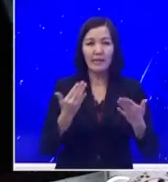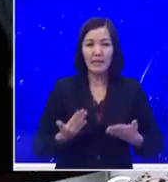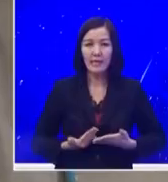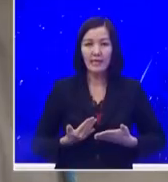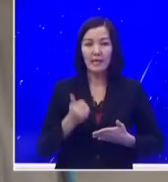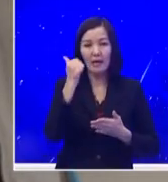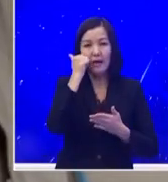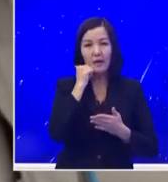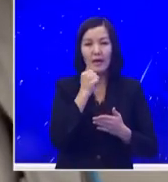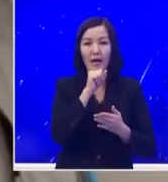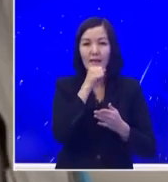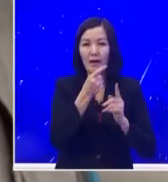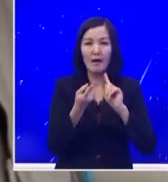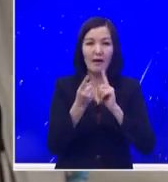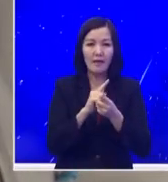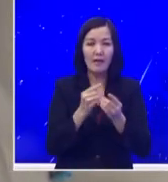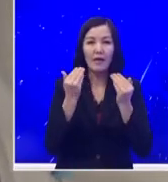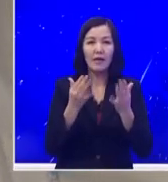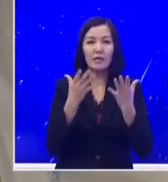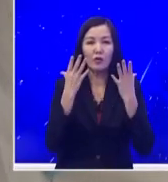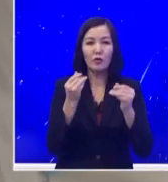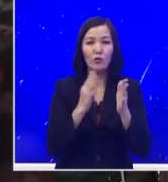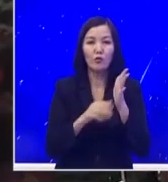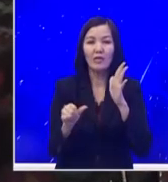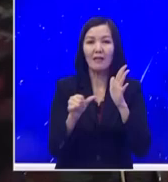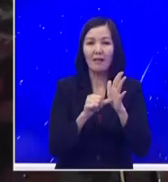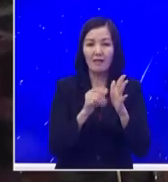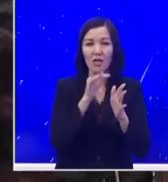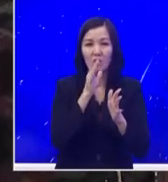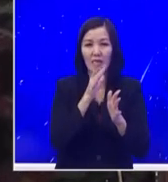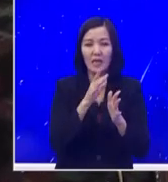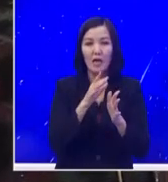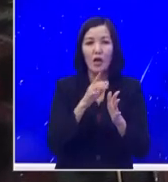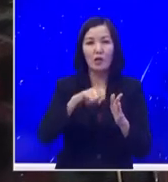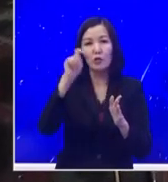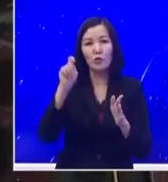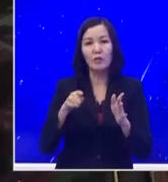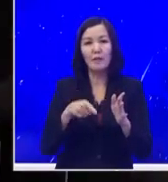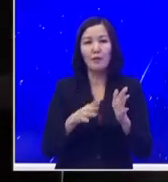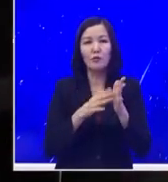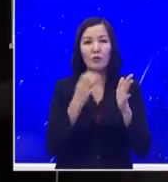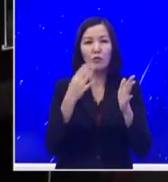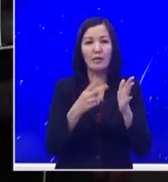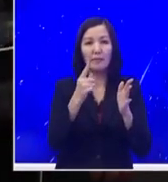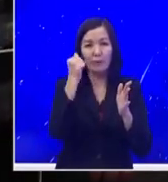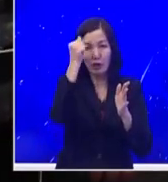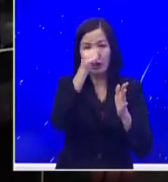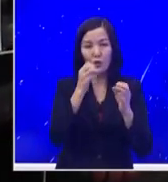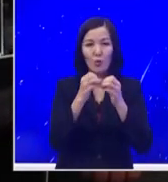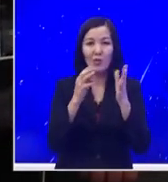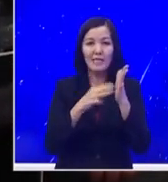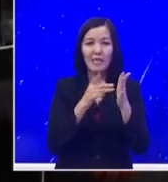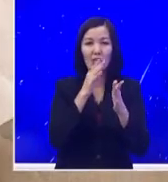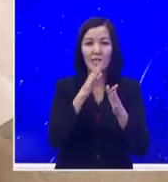қариясына айналған Ғайыс ақсақал қазіргі күні 96 жаста. Соғысқа 1941 жылы 18